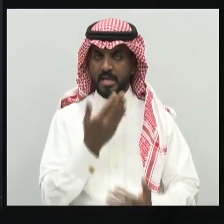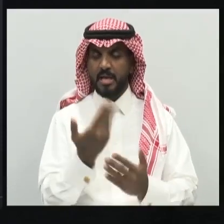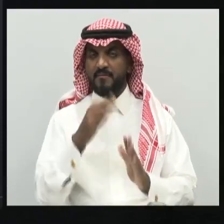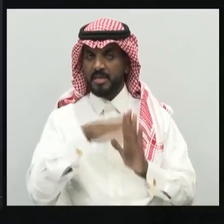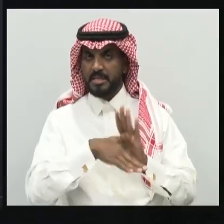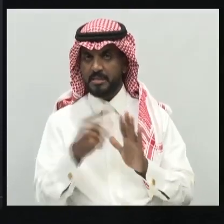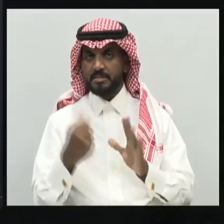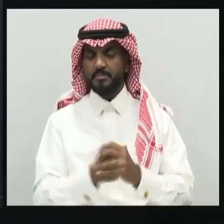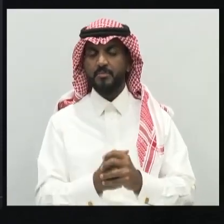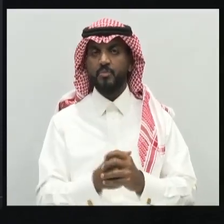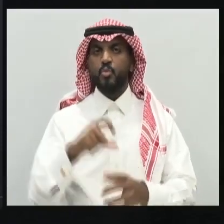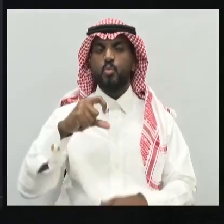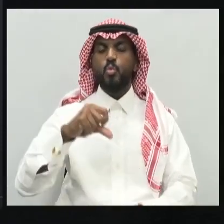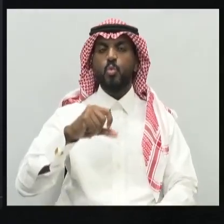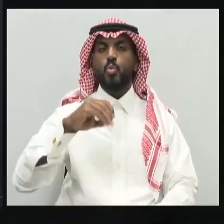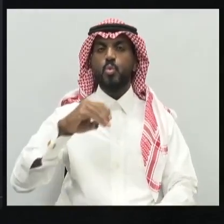النص وجدان